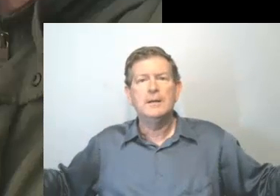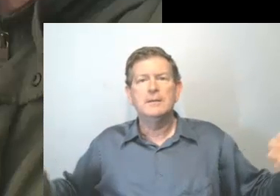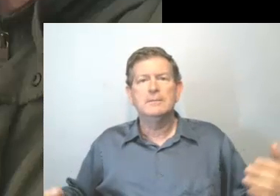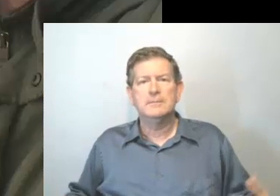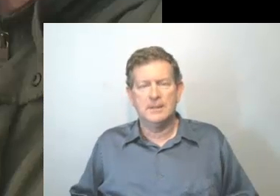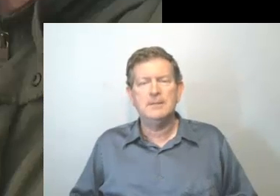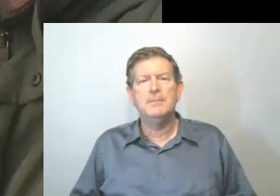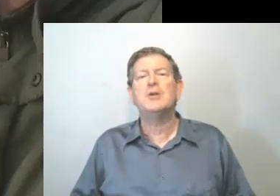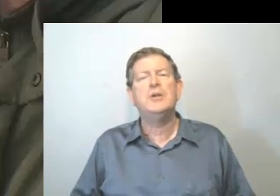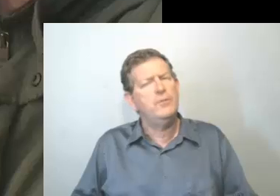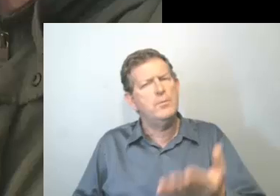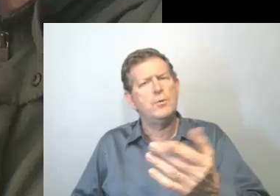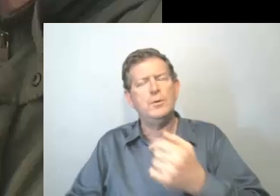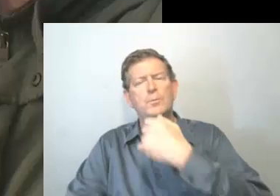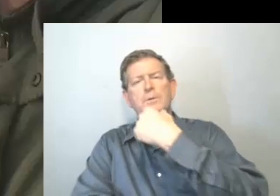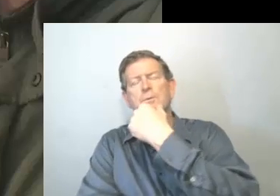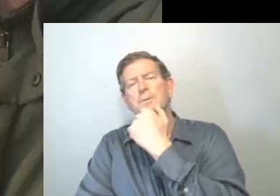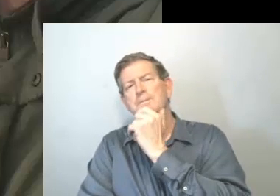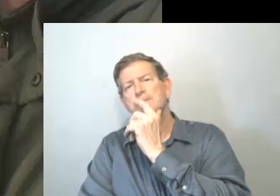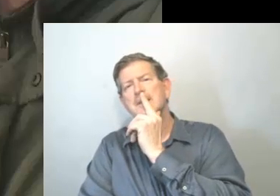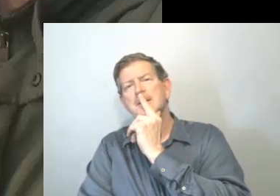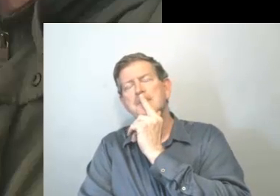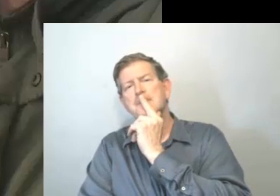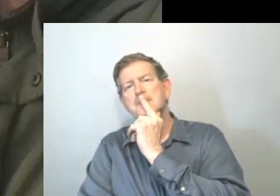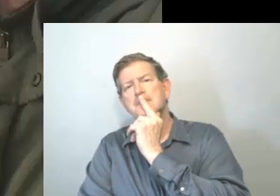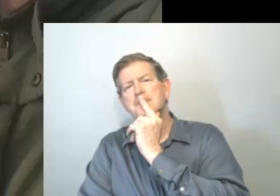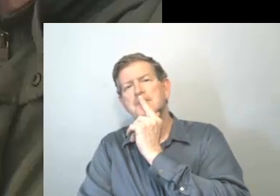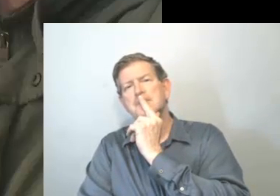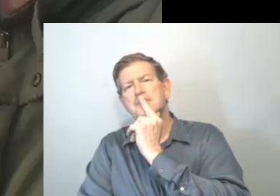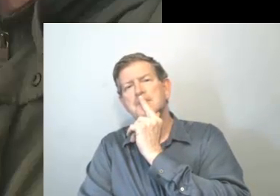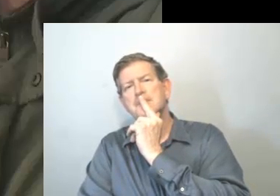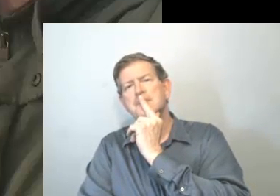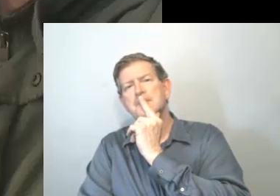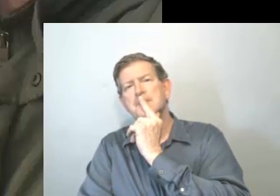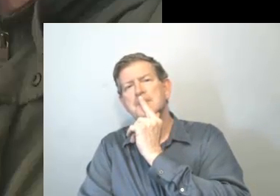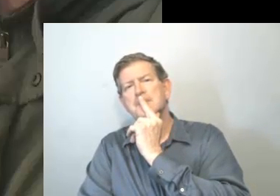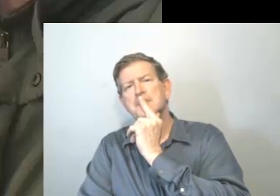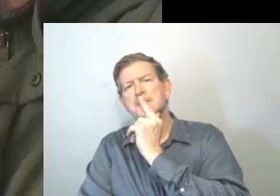beaucoup? Hein? Marchez-vous beaucoup, oui ou non?